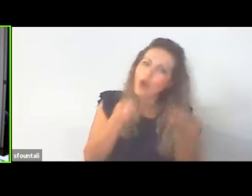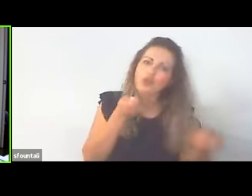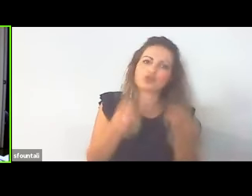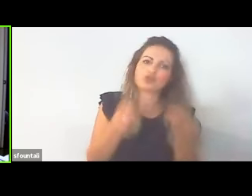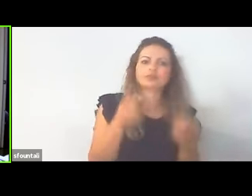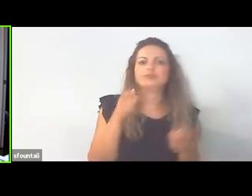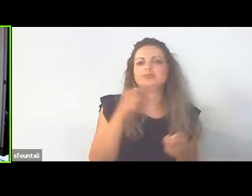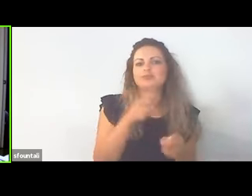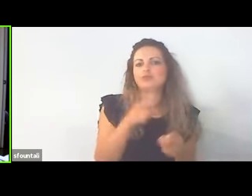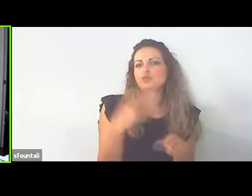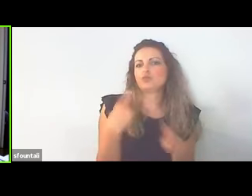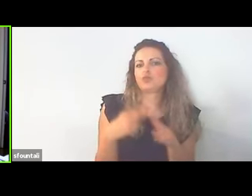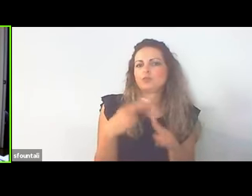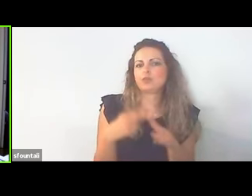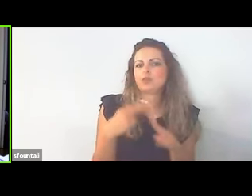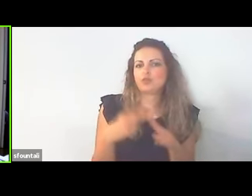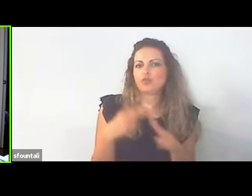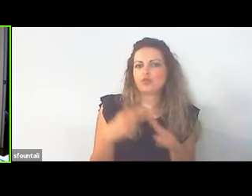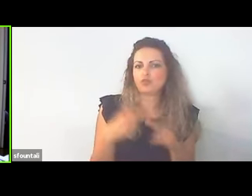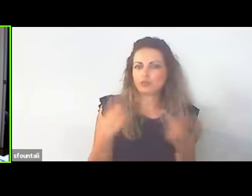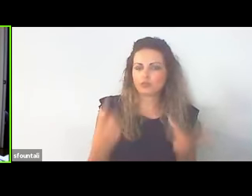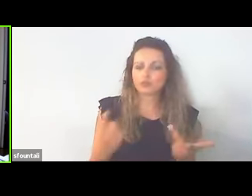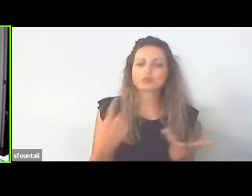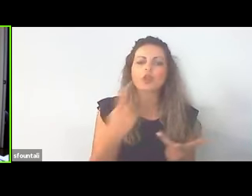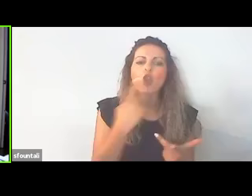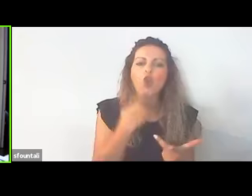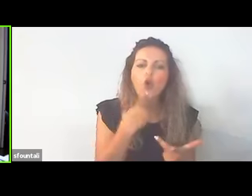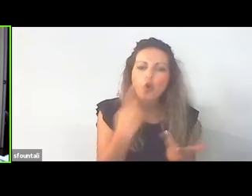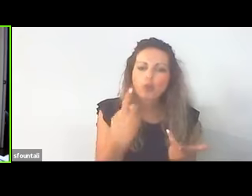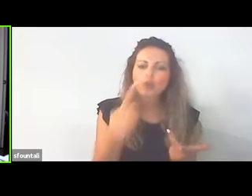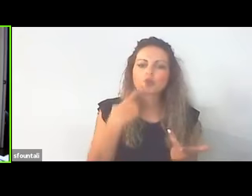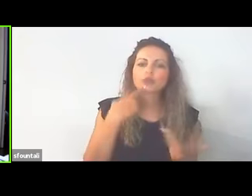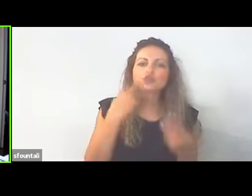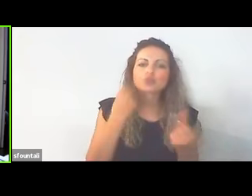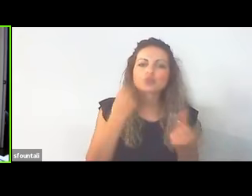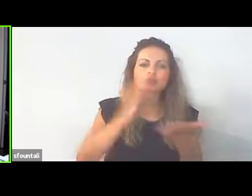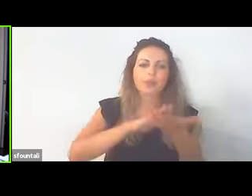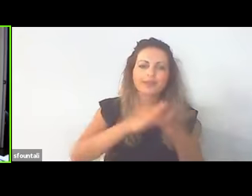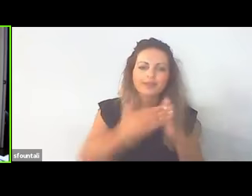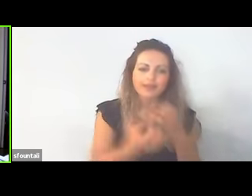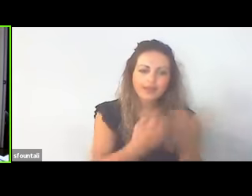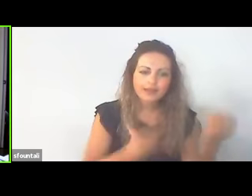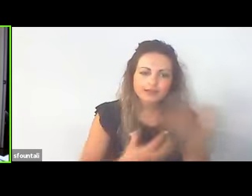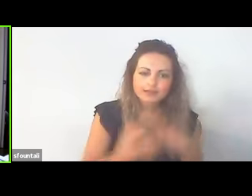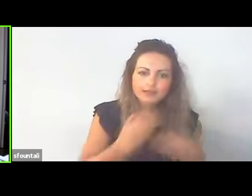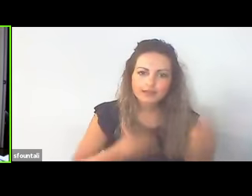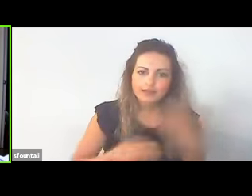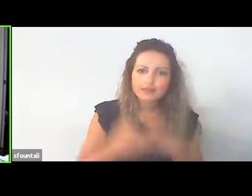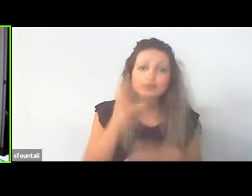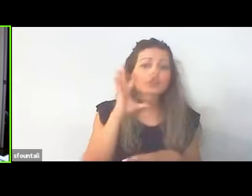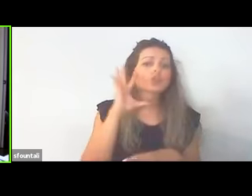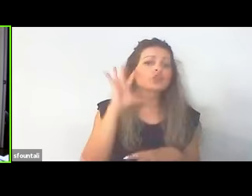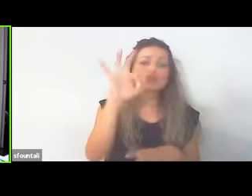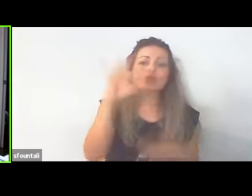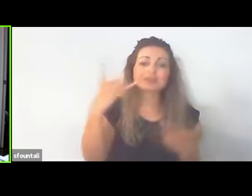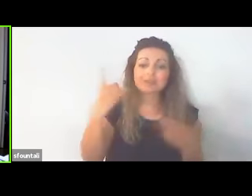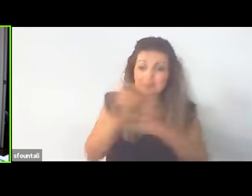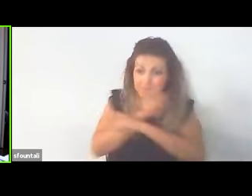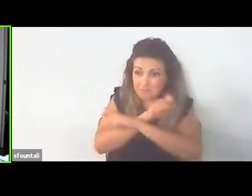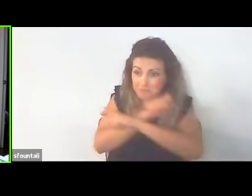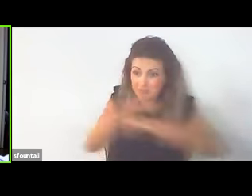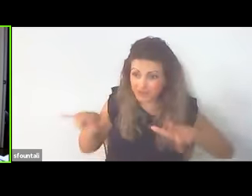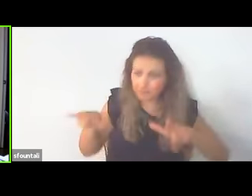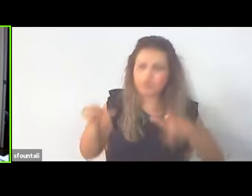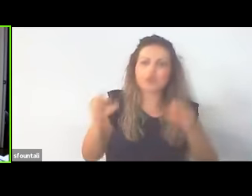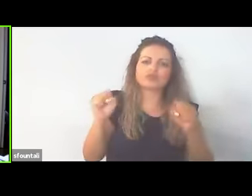δρόμου, πρακτικής και λόγου, έτσι ώστε να μπορέσει το μήνυμα αυτό να γίνει όσο πιο ηχηρό και πολλαπλάσιο γίνεται. Με αυτή την